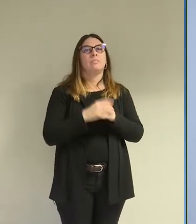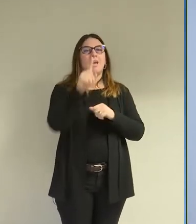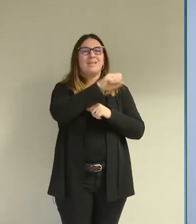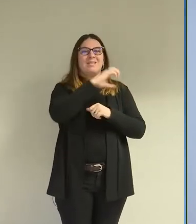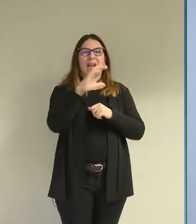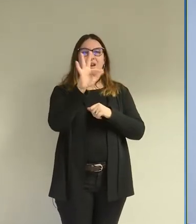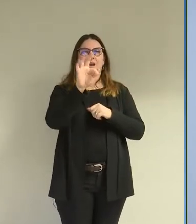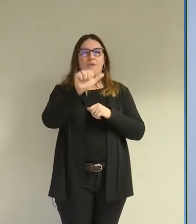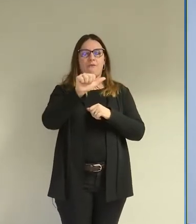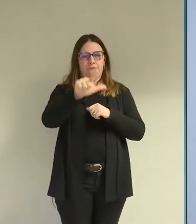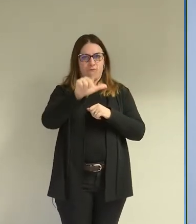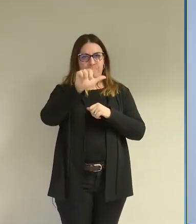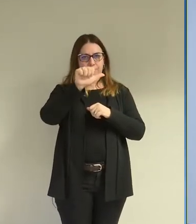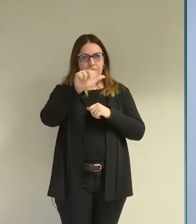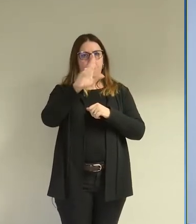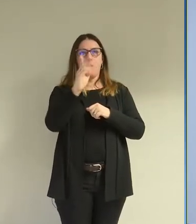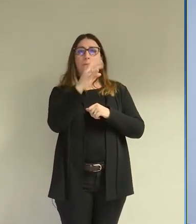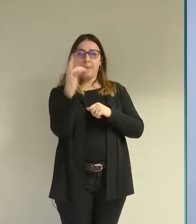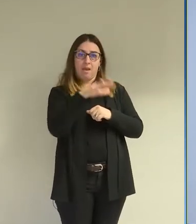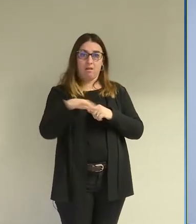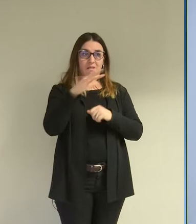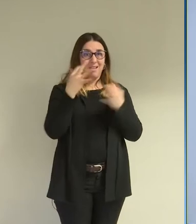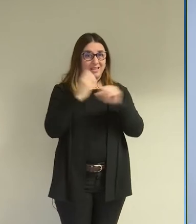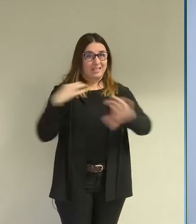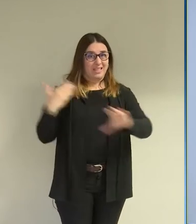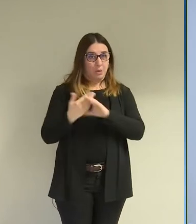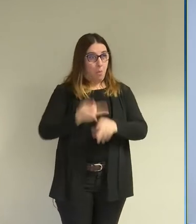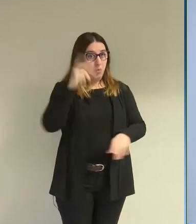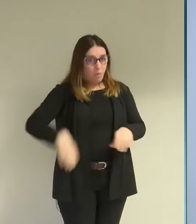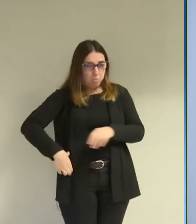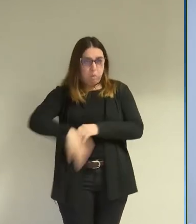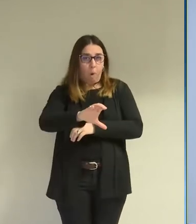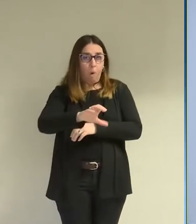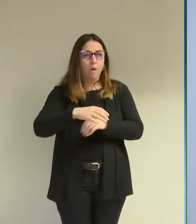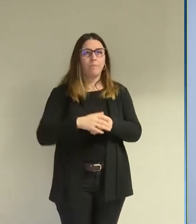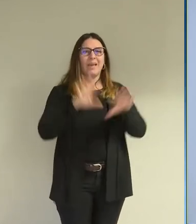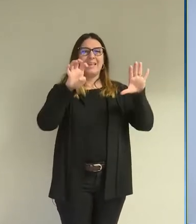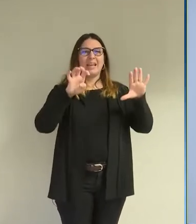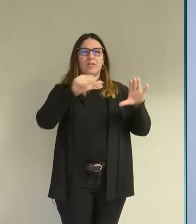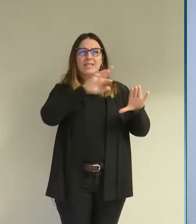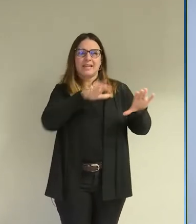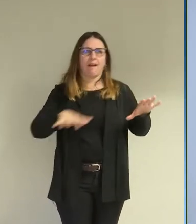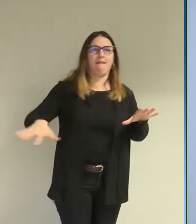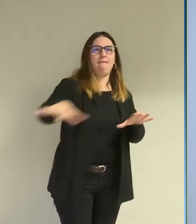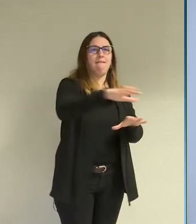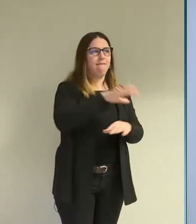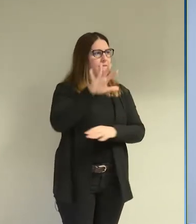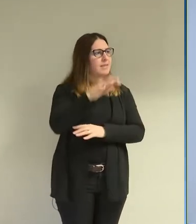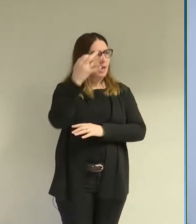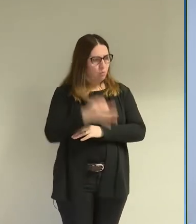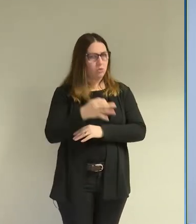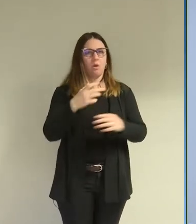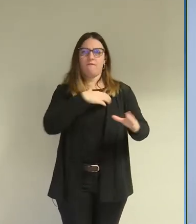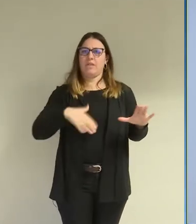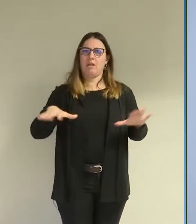l'un des investissements les plus importants de la décennie à grenoble avec sur 90 hectares c'est 5 % de la surface de notre ville